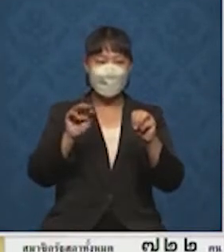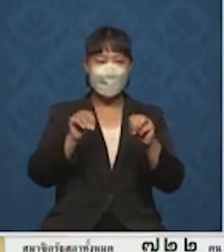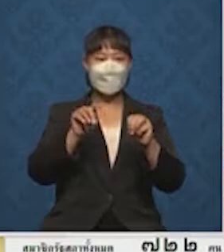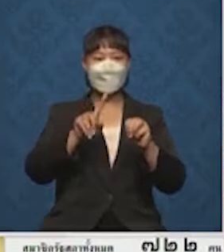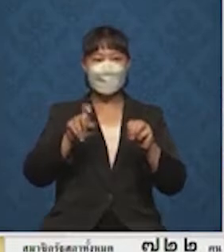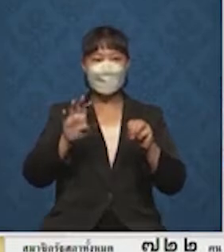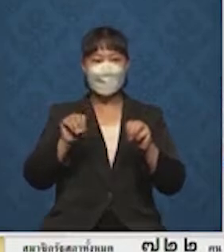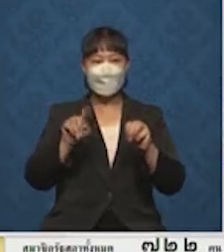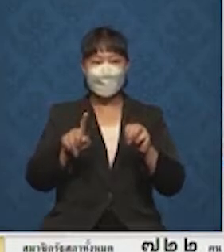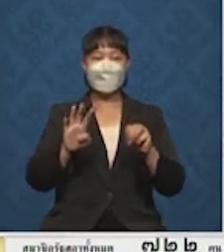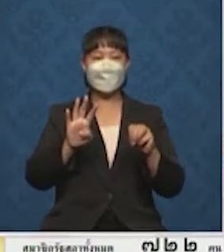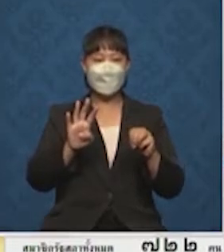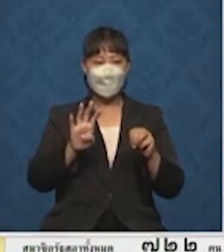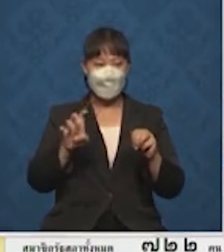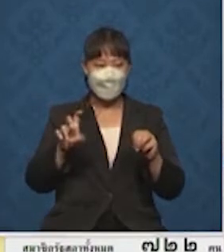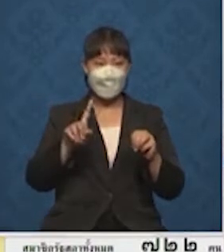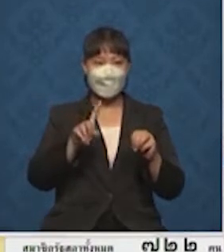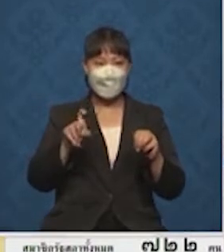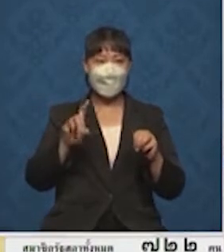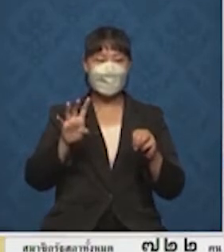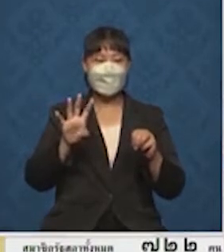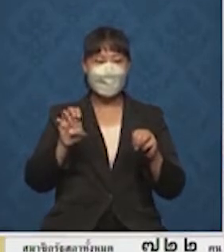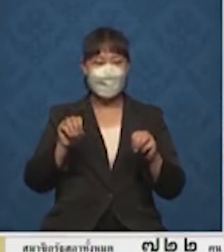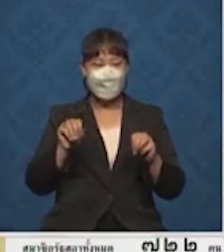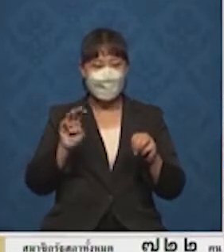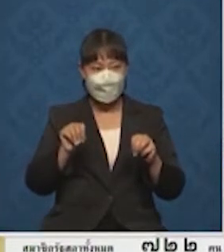144จำนวน 5 มาตา